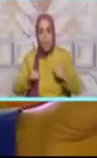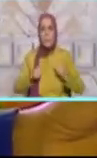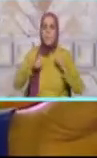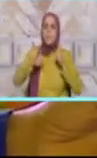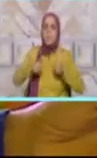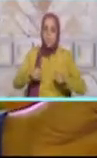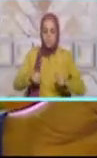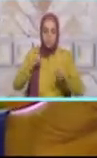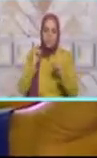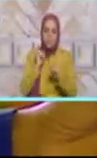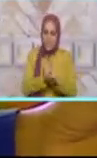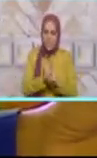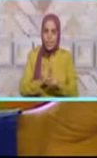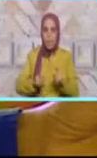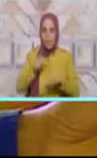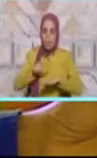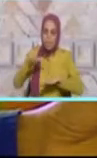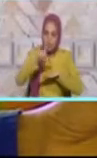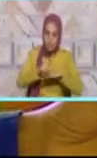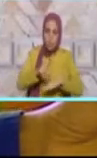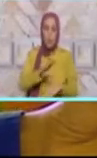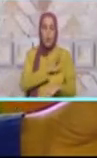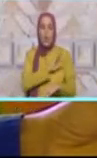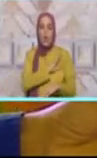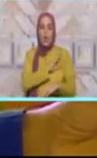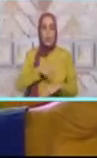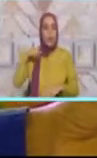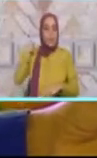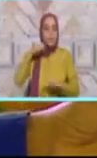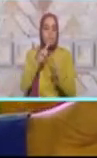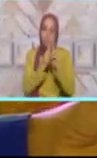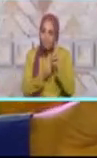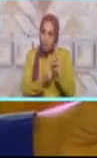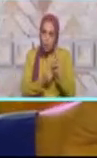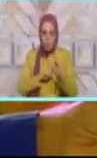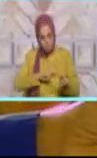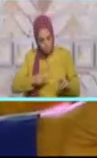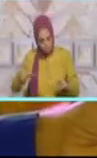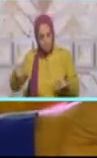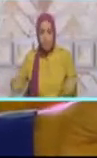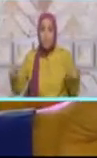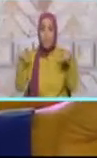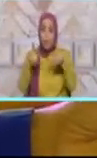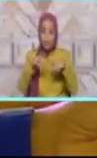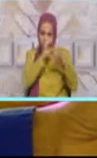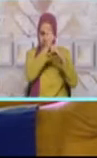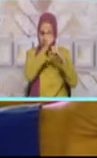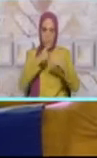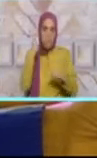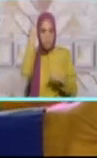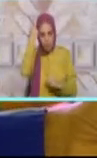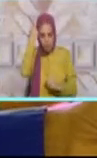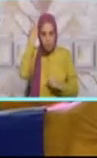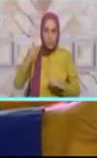مستعدين لاستقبال القيادات والحكومات ورؤساء الوزراء في مؤتمر المناخ في شرم